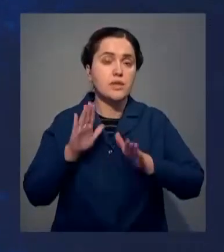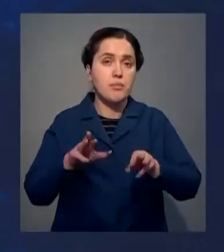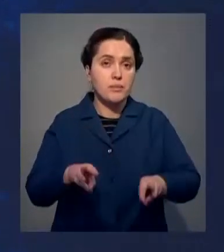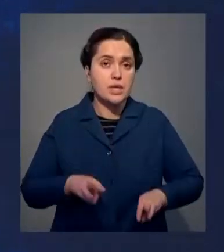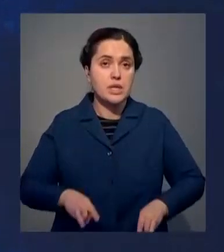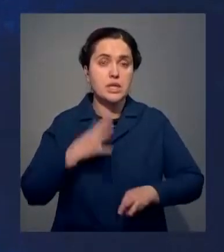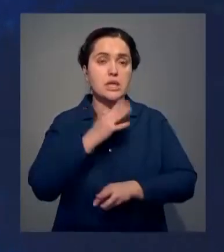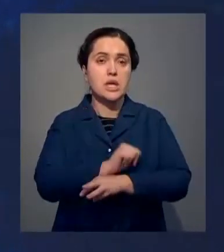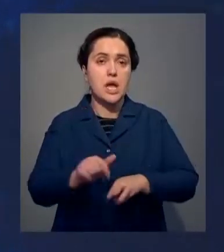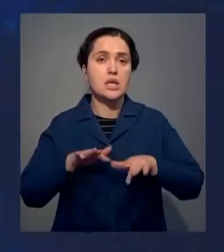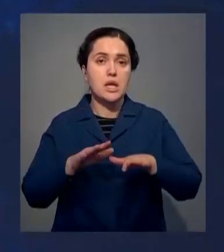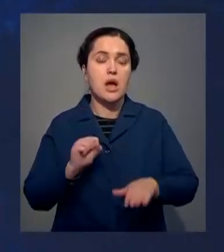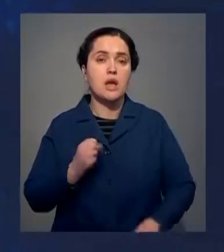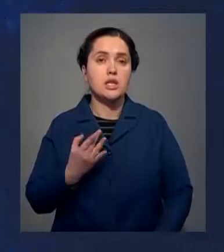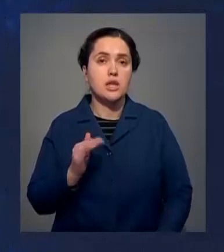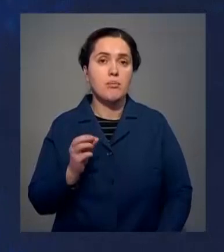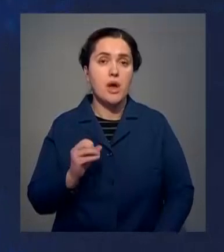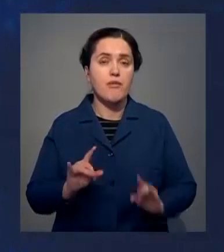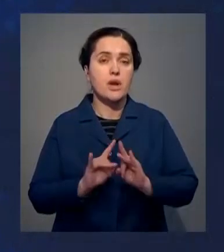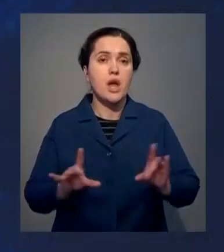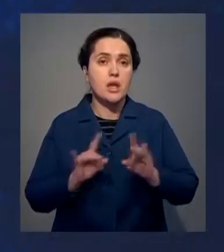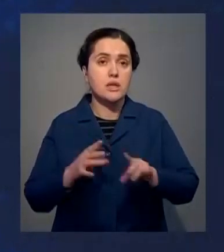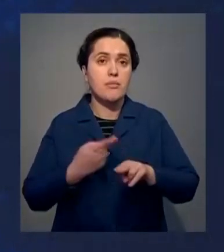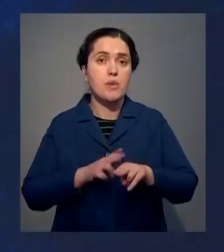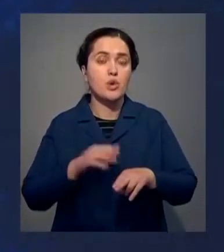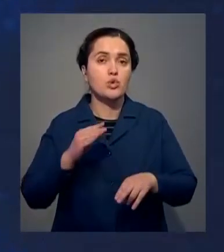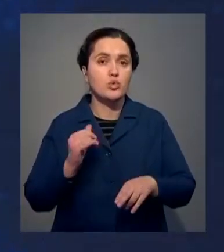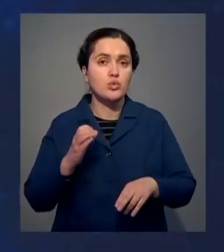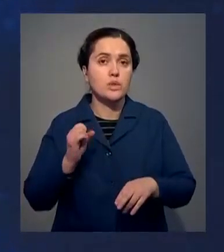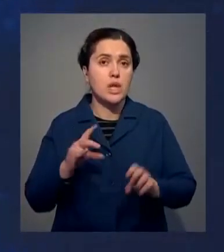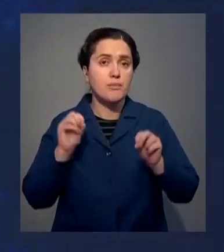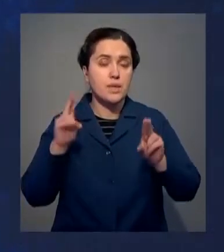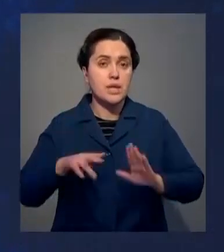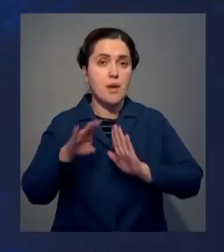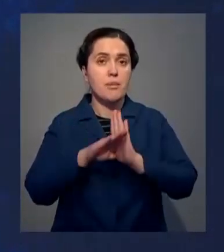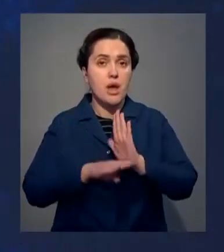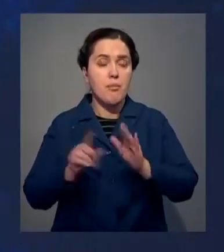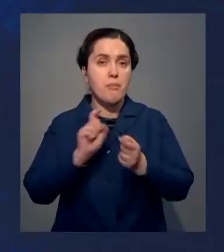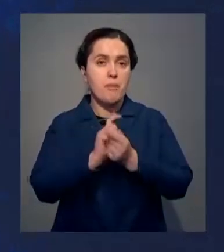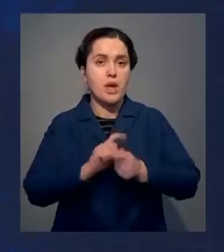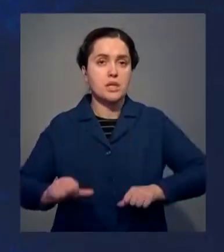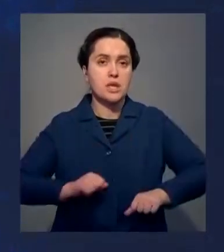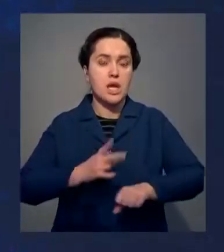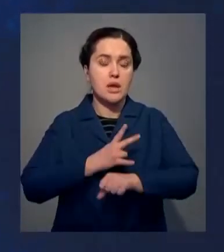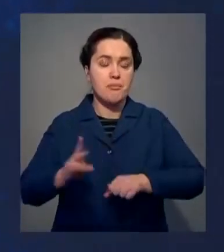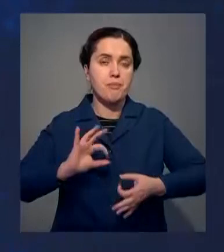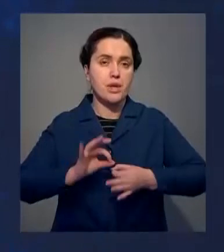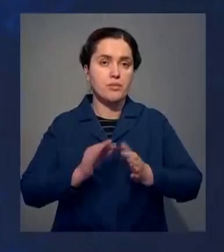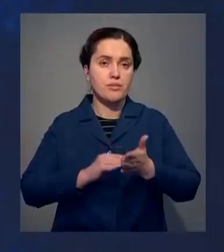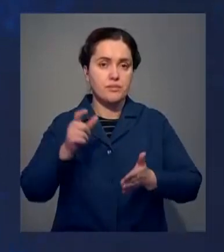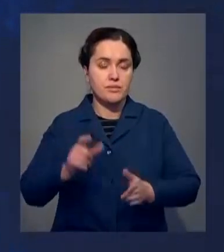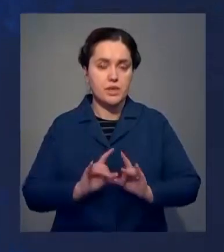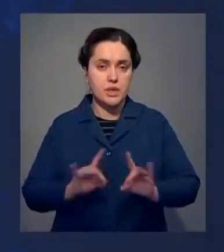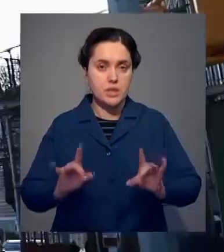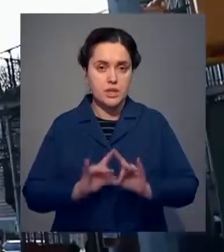дел Иржаном Машикбаевым рассказала о гуманитарной акции «Жусан» и противодействии терроризму. Подробности у Майры